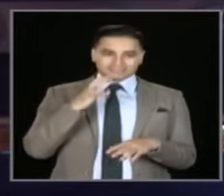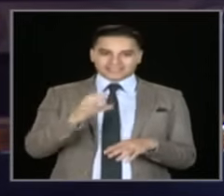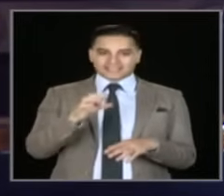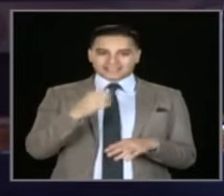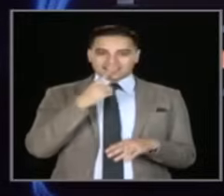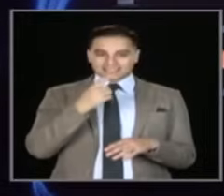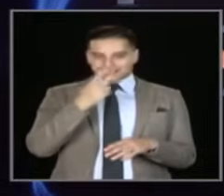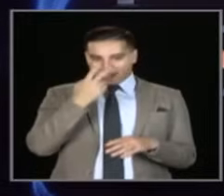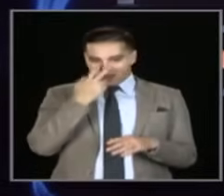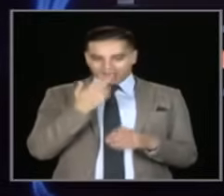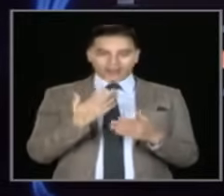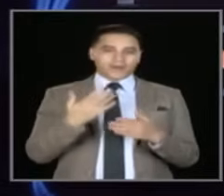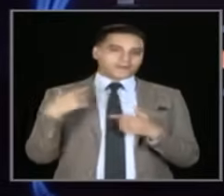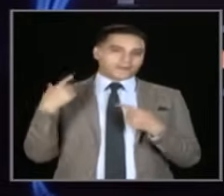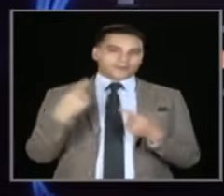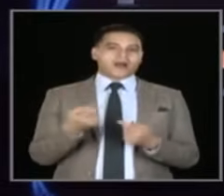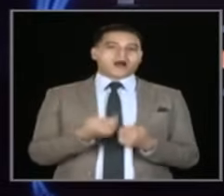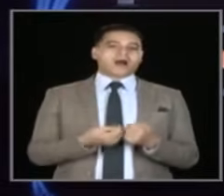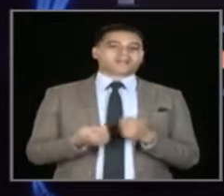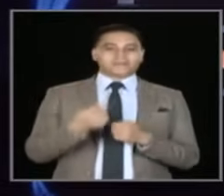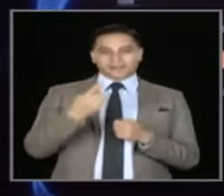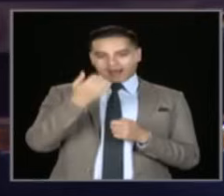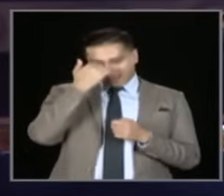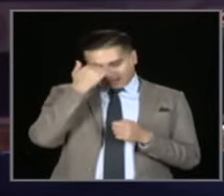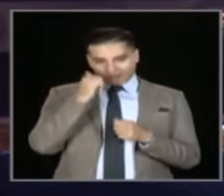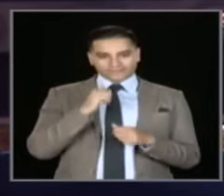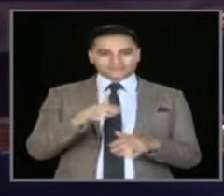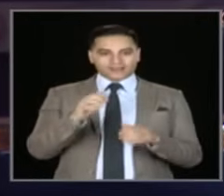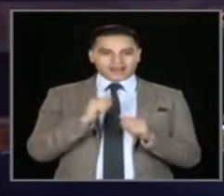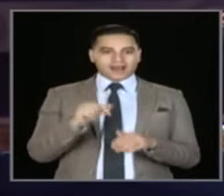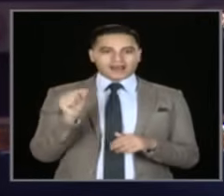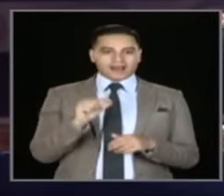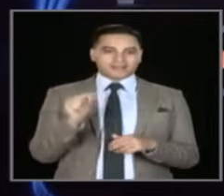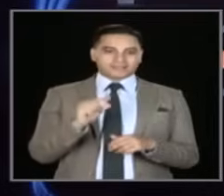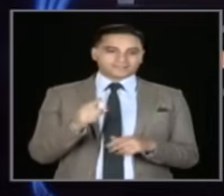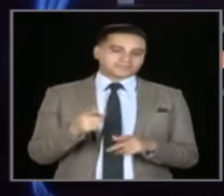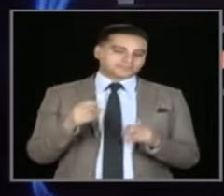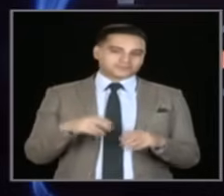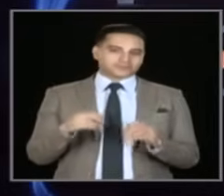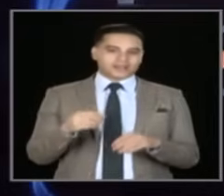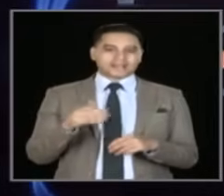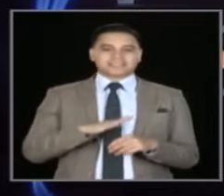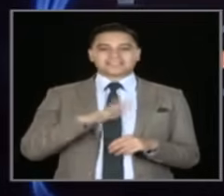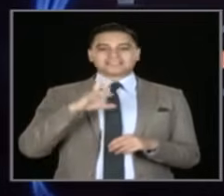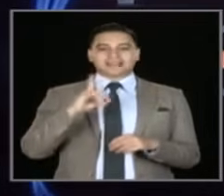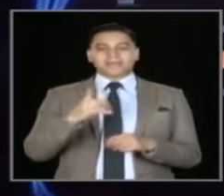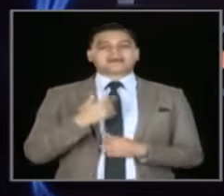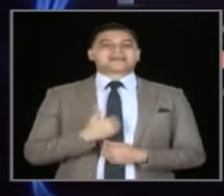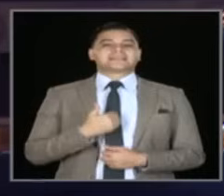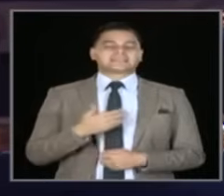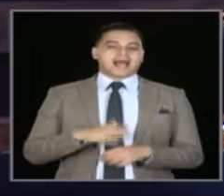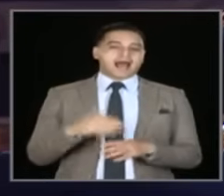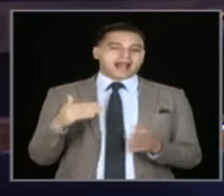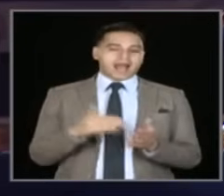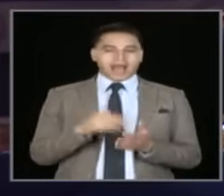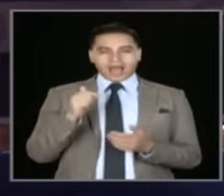من 1000 حلقة، فبقت عيلة ما شاء الله عمالة تكبر وتكبر. تمام. إسلام قول لي بقى إحساسك إيه في آخر مباراة